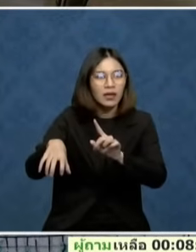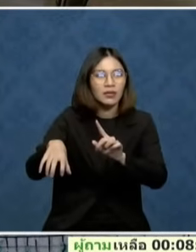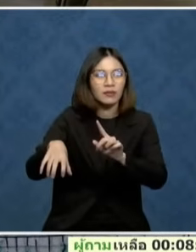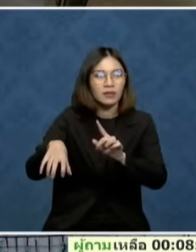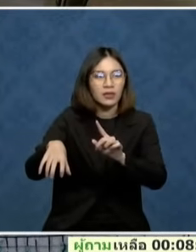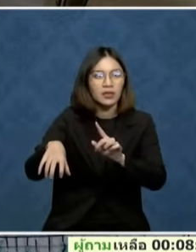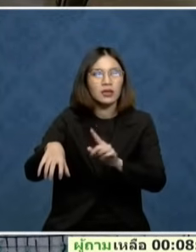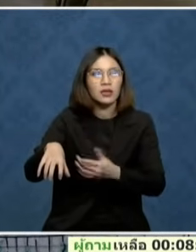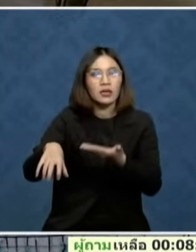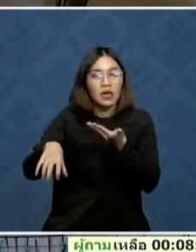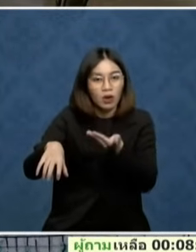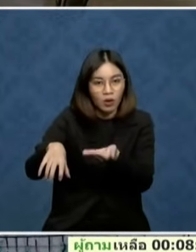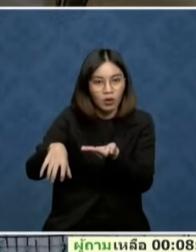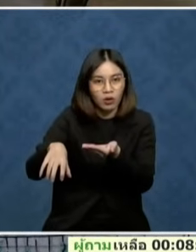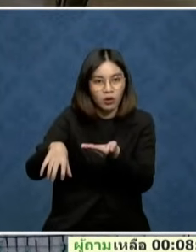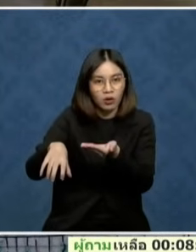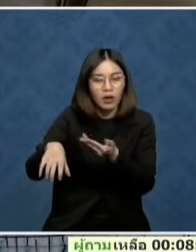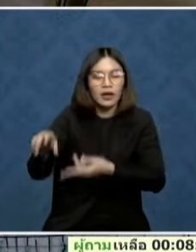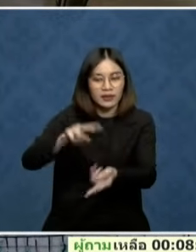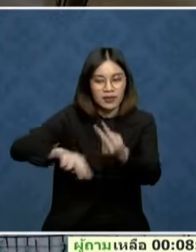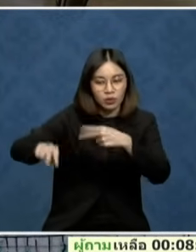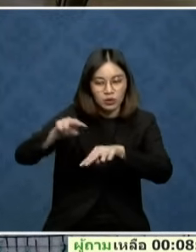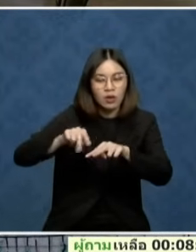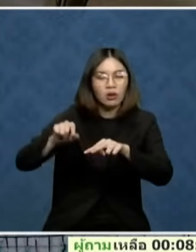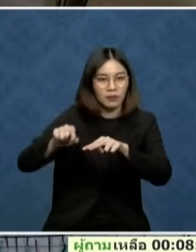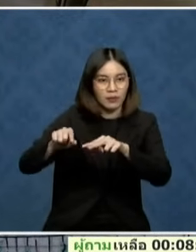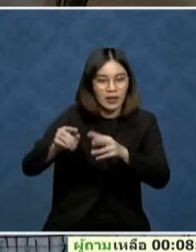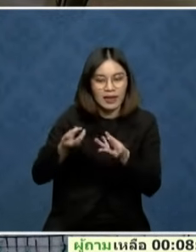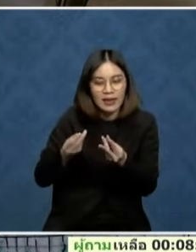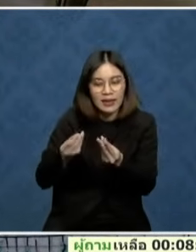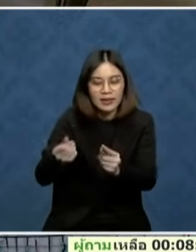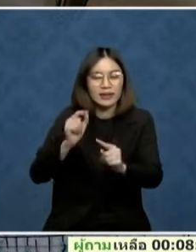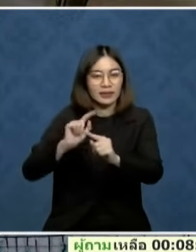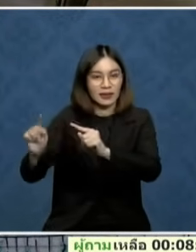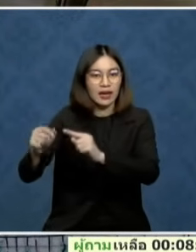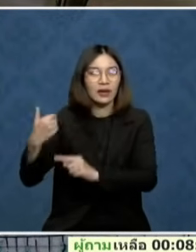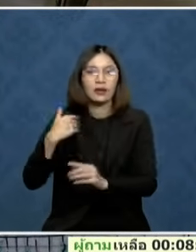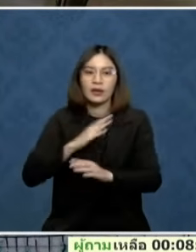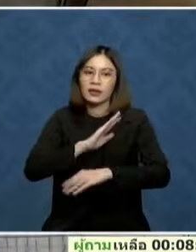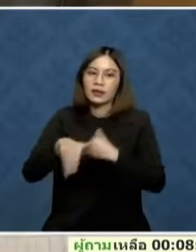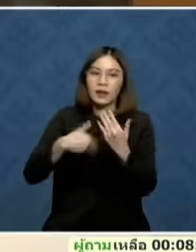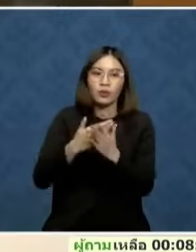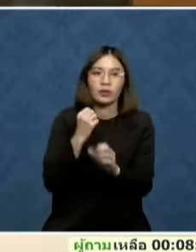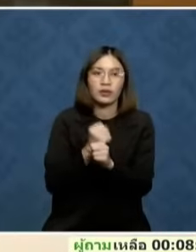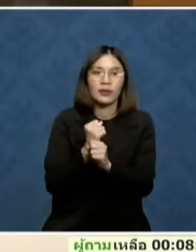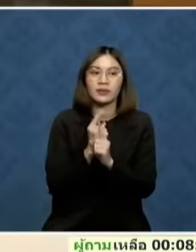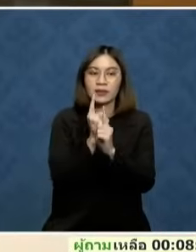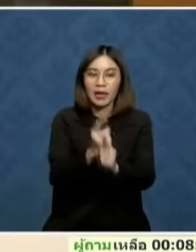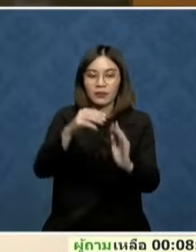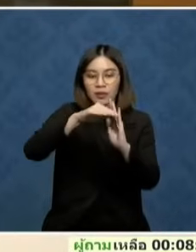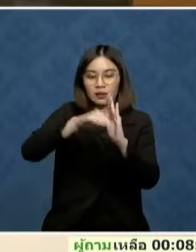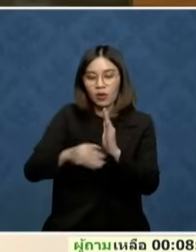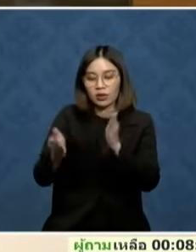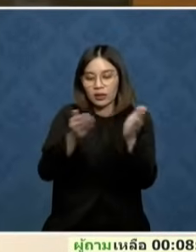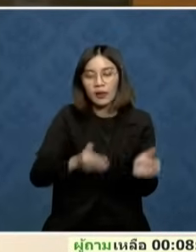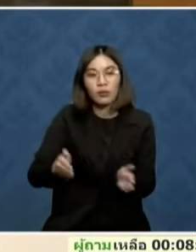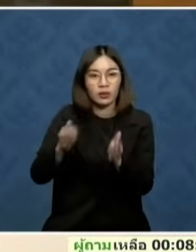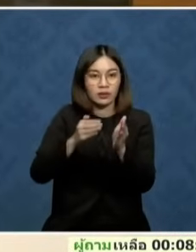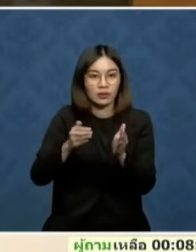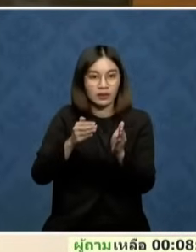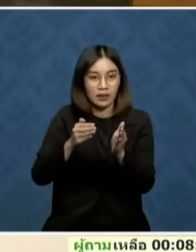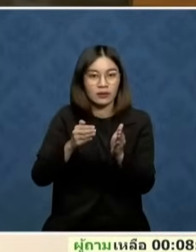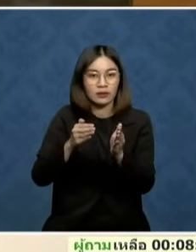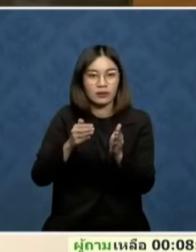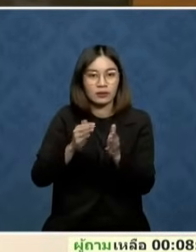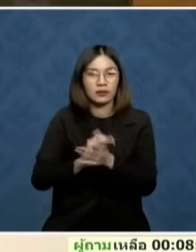ร้องขอได้ตรวจสอบรายละเอียดซึ่งทั้งหมดก็ได้ทำตามกระบวนการ